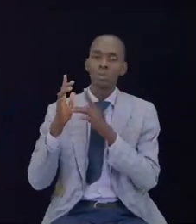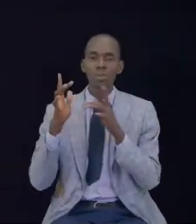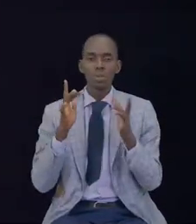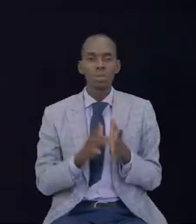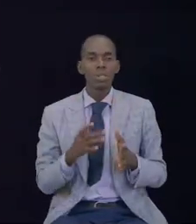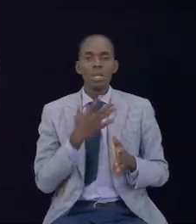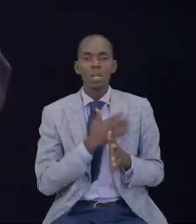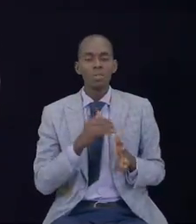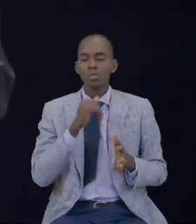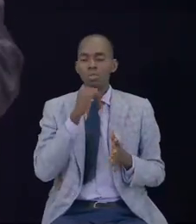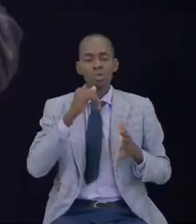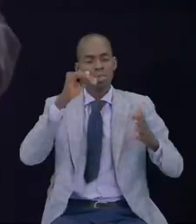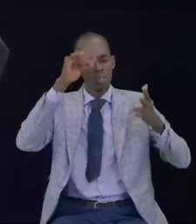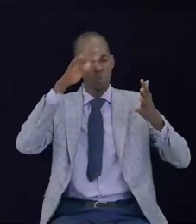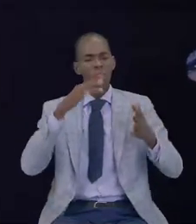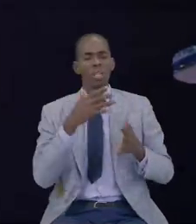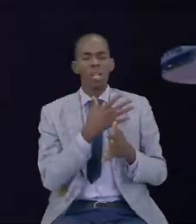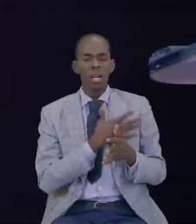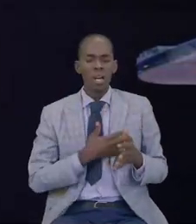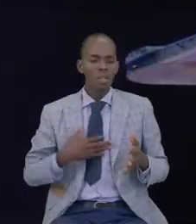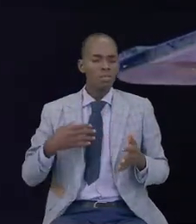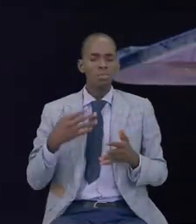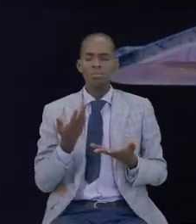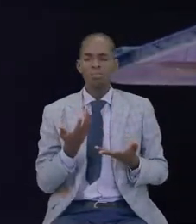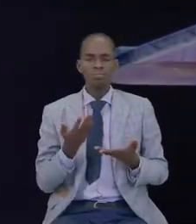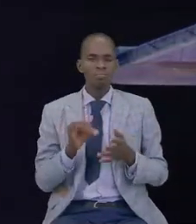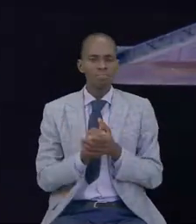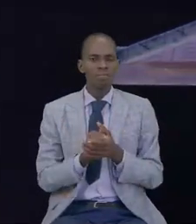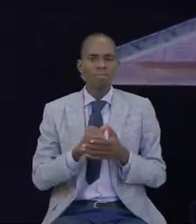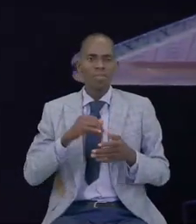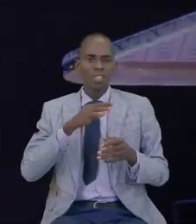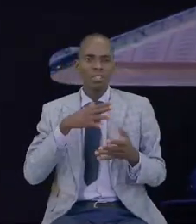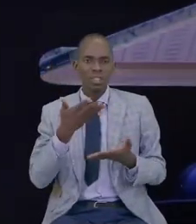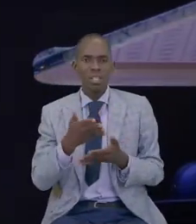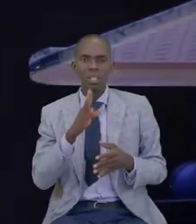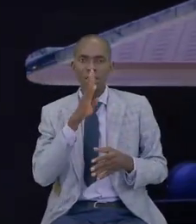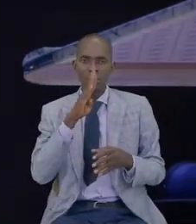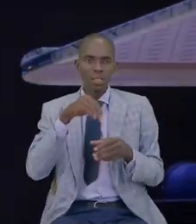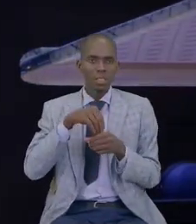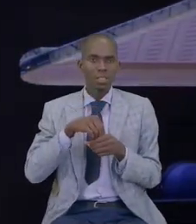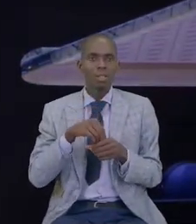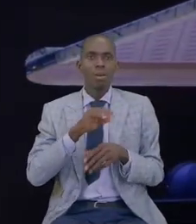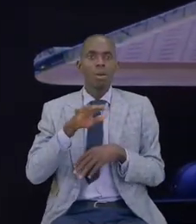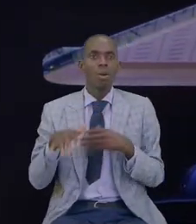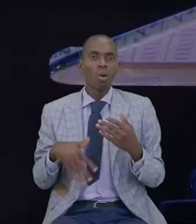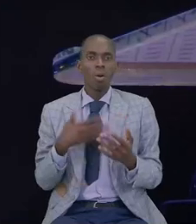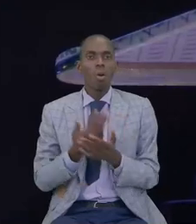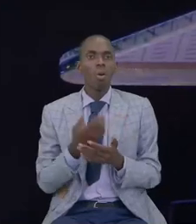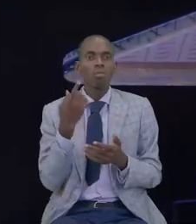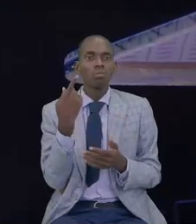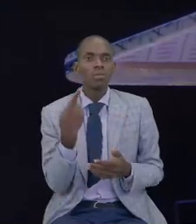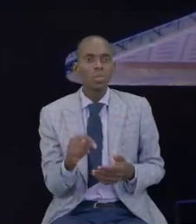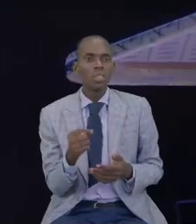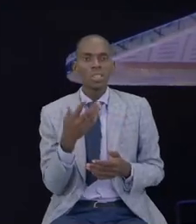le fondement sûr du Seigneur. Je bâtis dessus. Il dit, tous les fondements de la